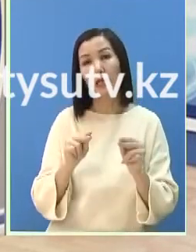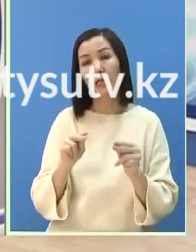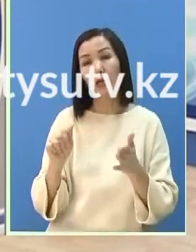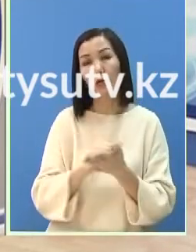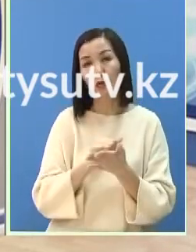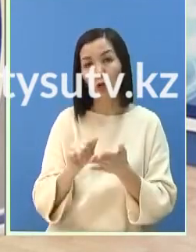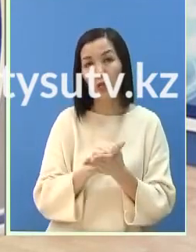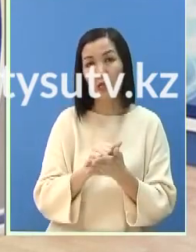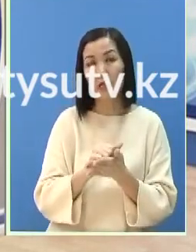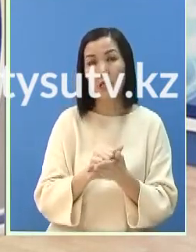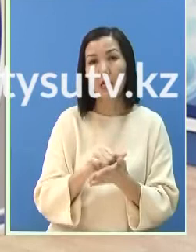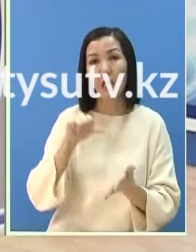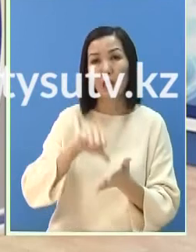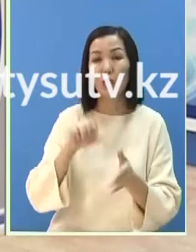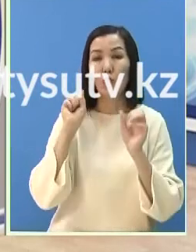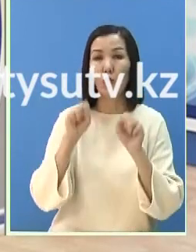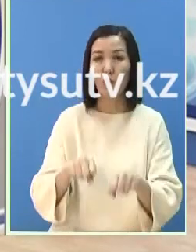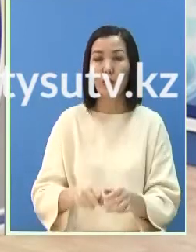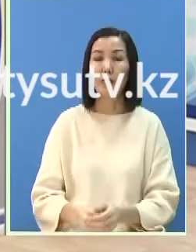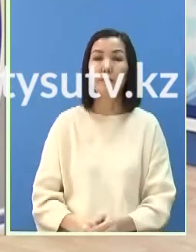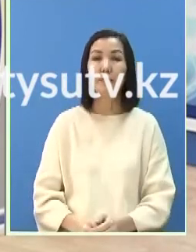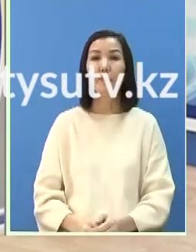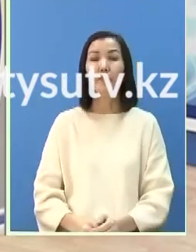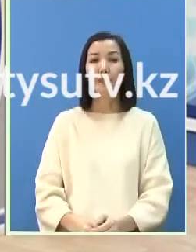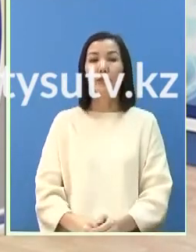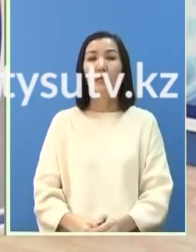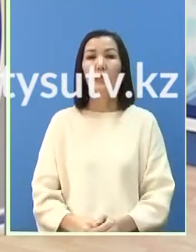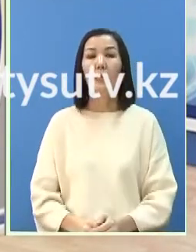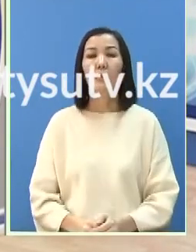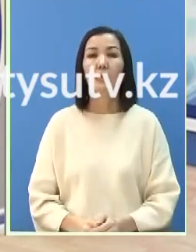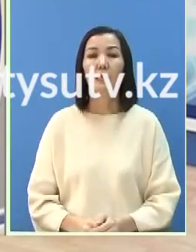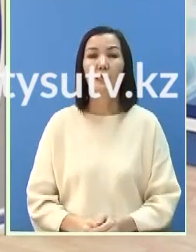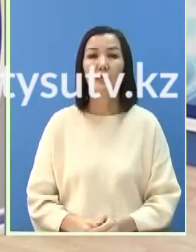құжаттарымен келіп қатысса болады. Содан кейін тағы айта кететін жайт,